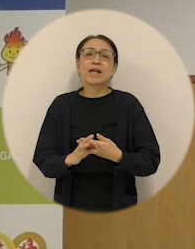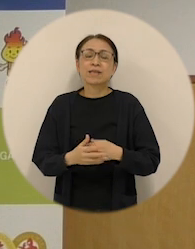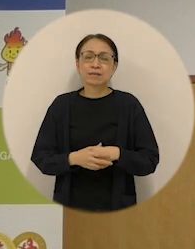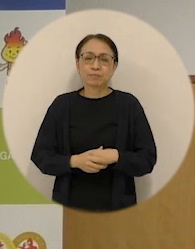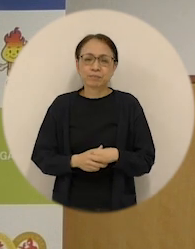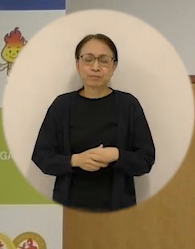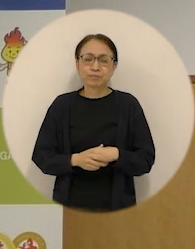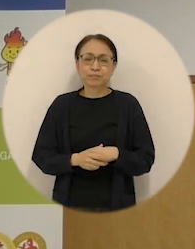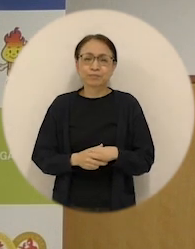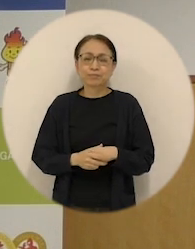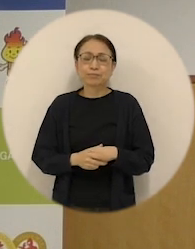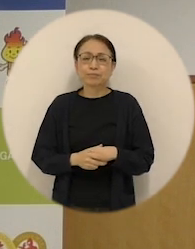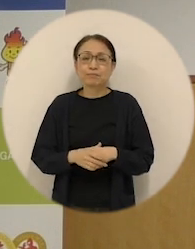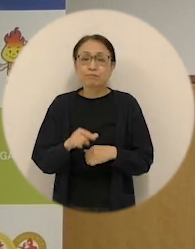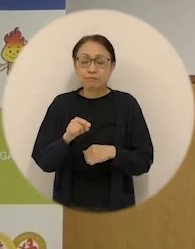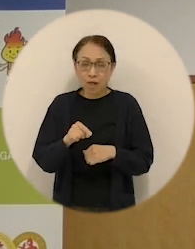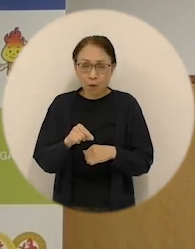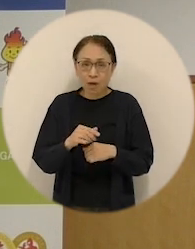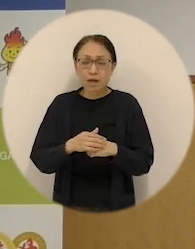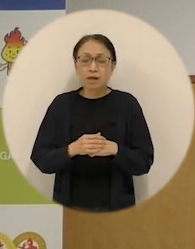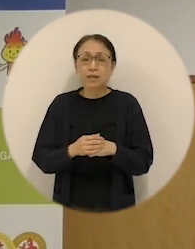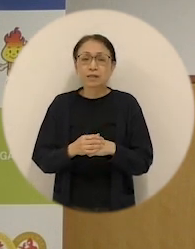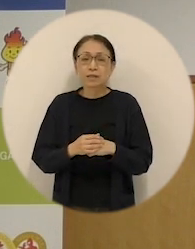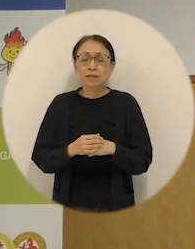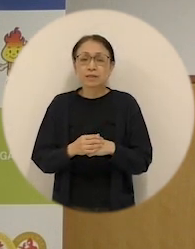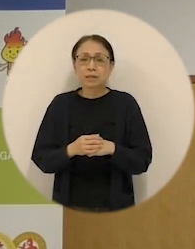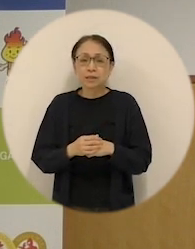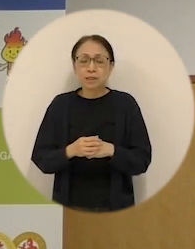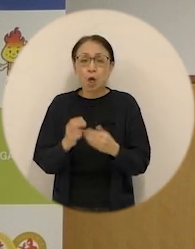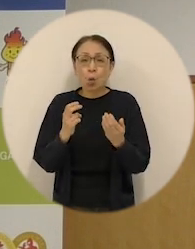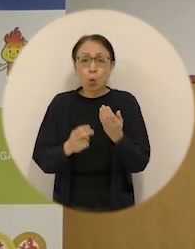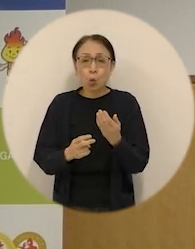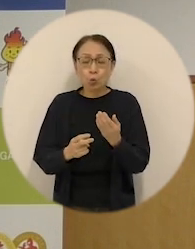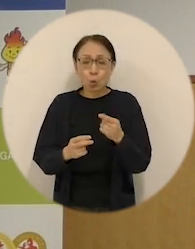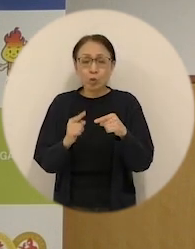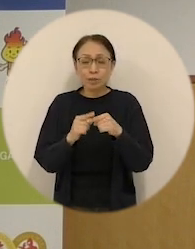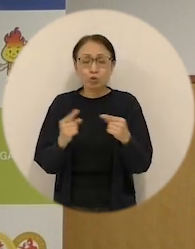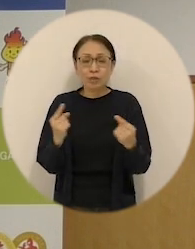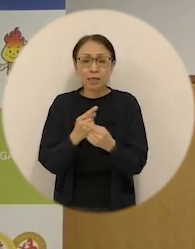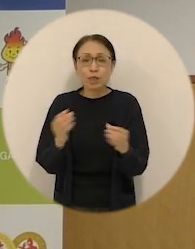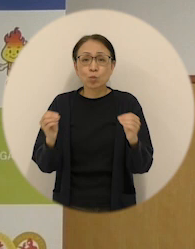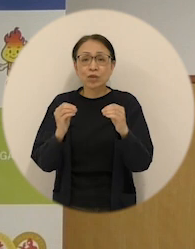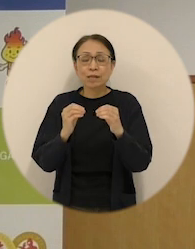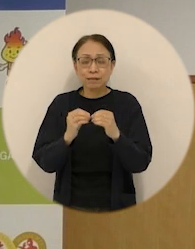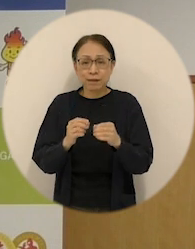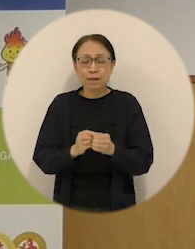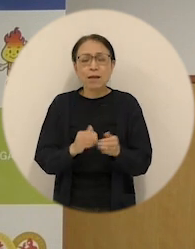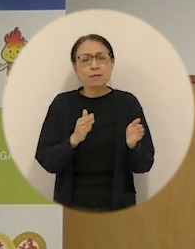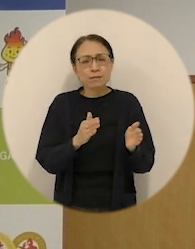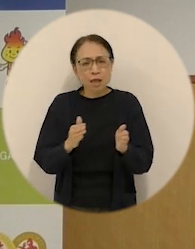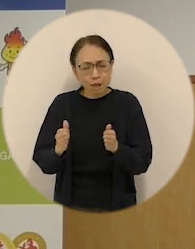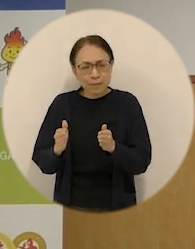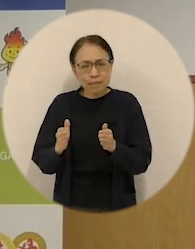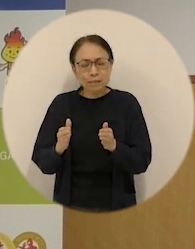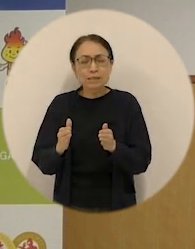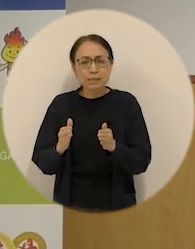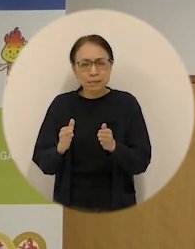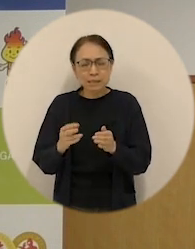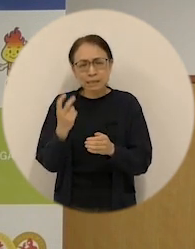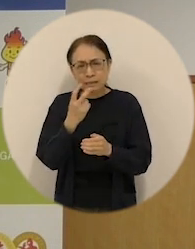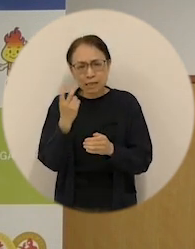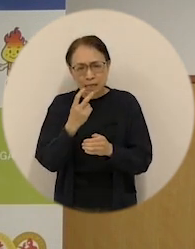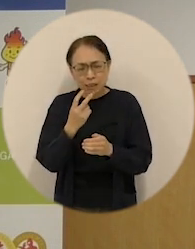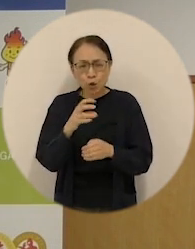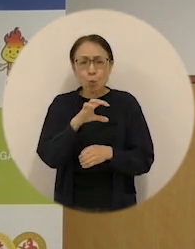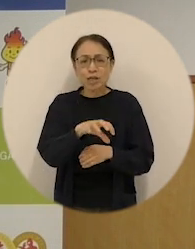。本案は水道法の一部改正に伴い、水道整備管理行政の所管が厚